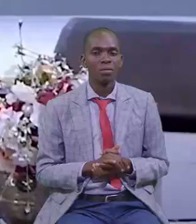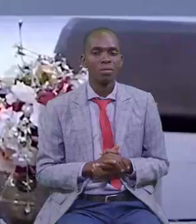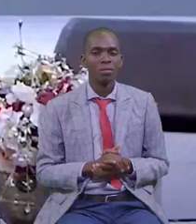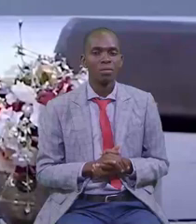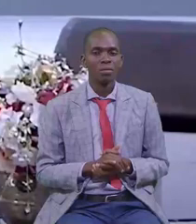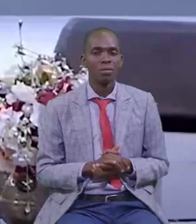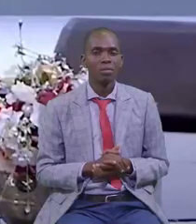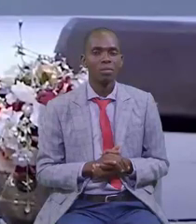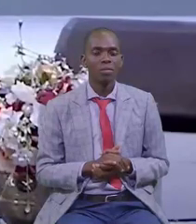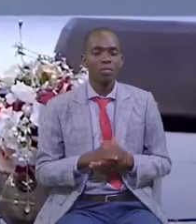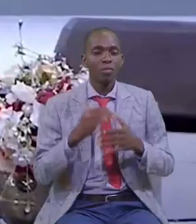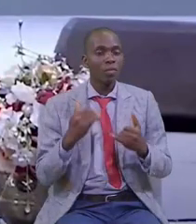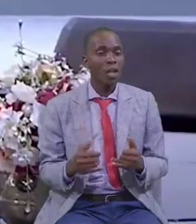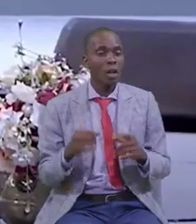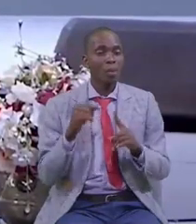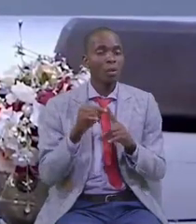Troisième